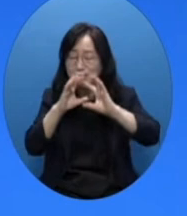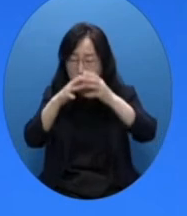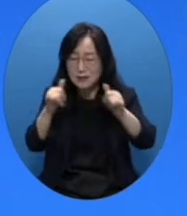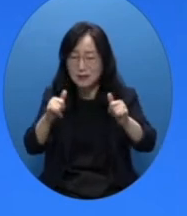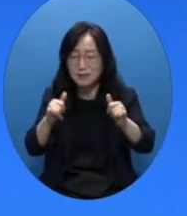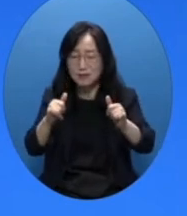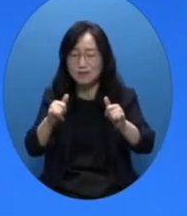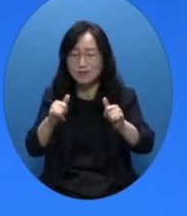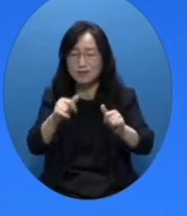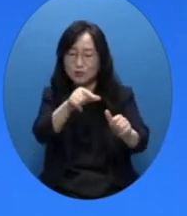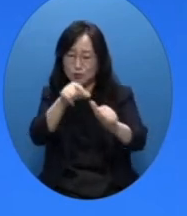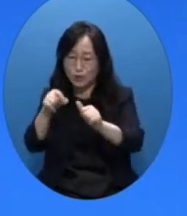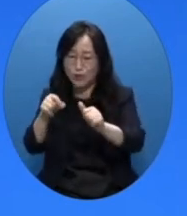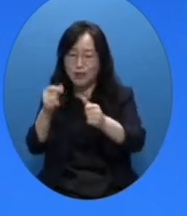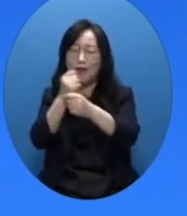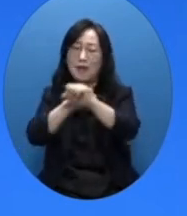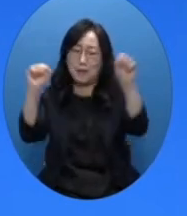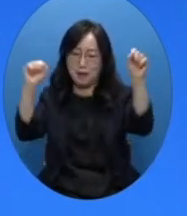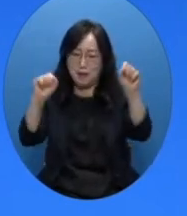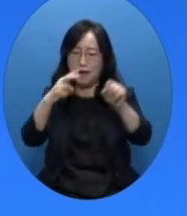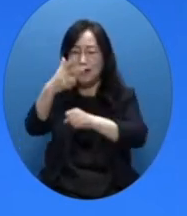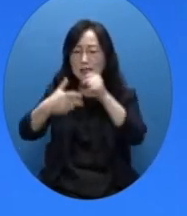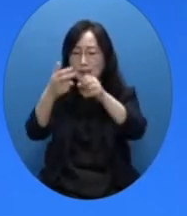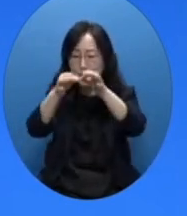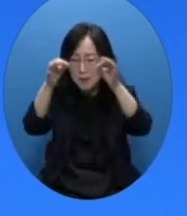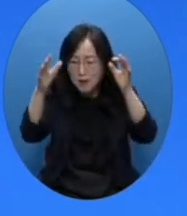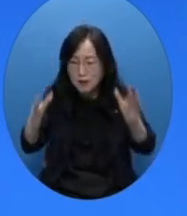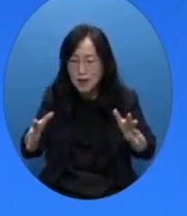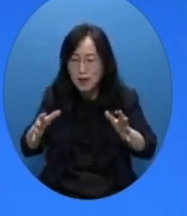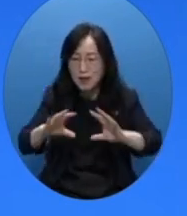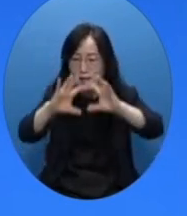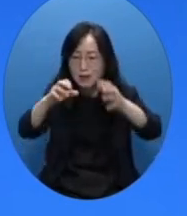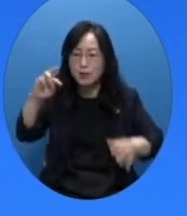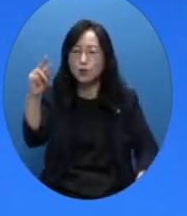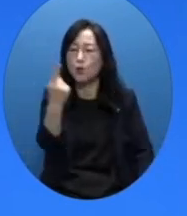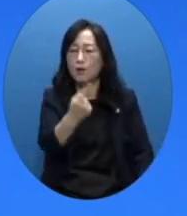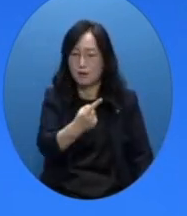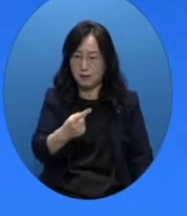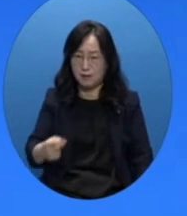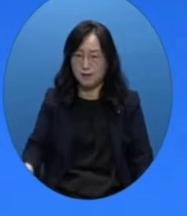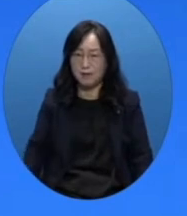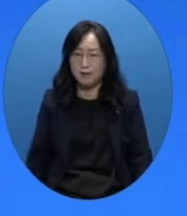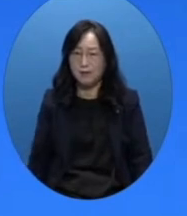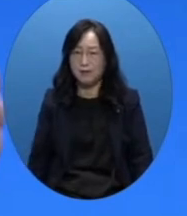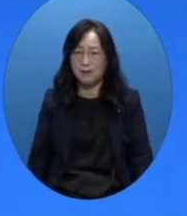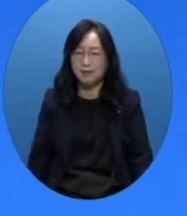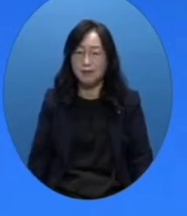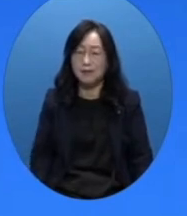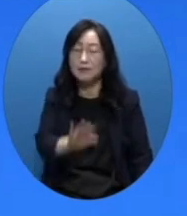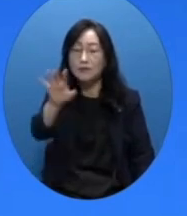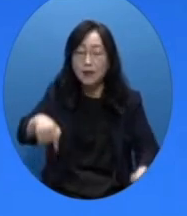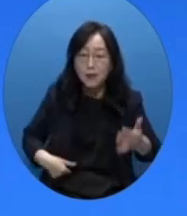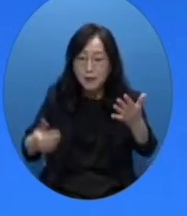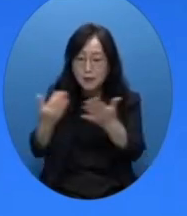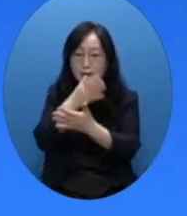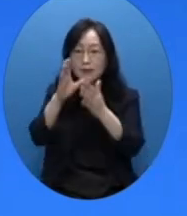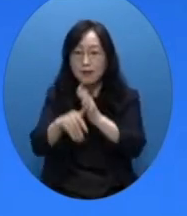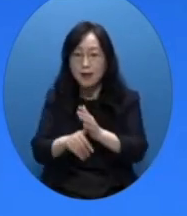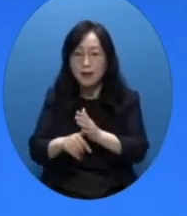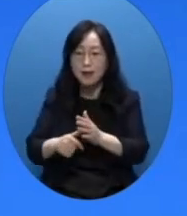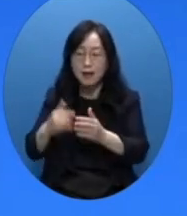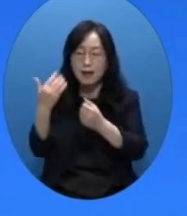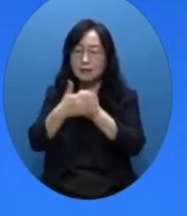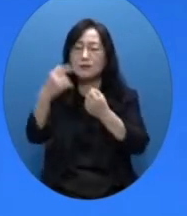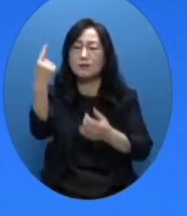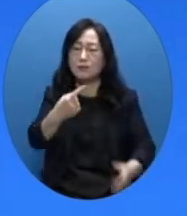바벨론에서 해방시켜 주셔서 70년 만에 고국으로 돌아가게 만들어 주신 것입니다. 우리가 회개할 때 하나님의 은혜가 임하는